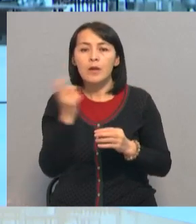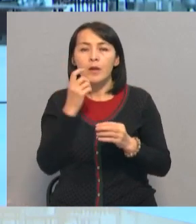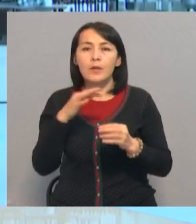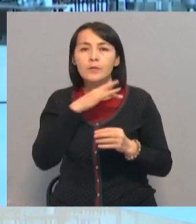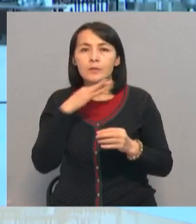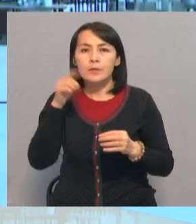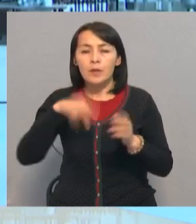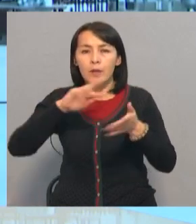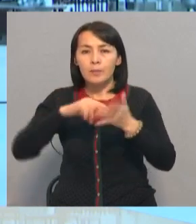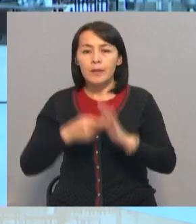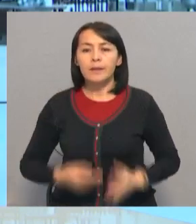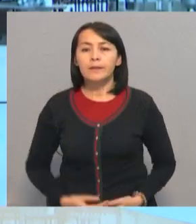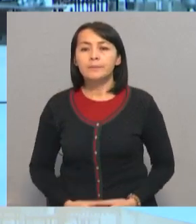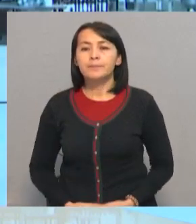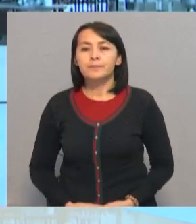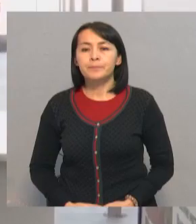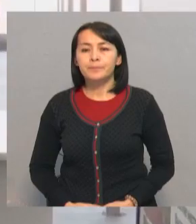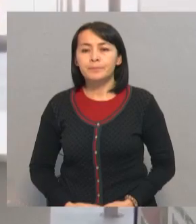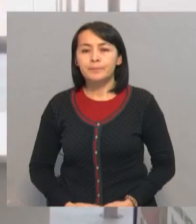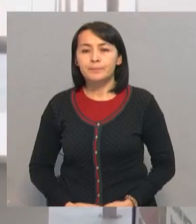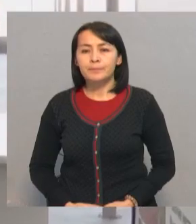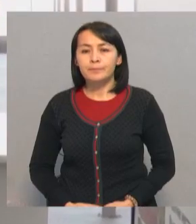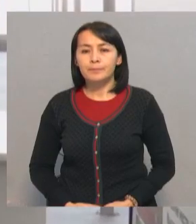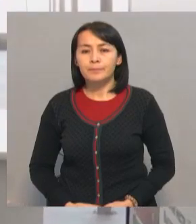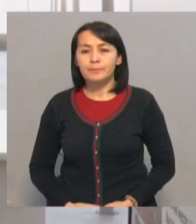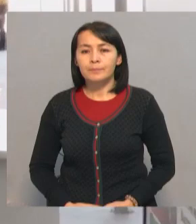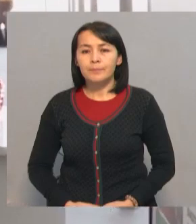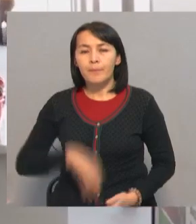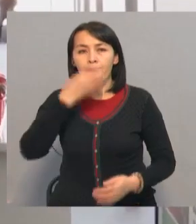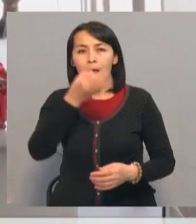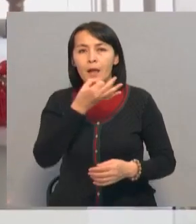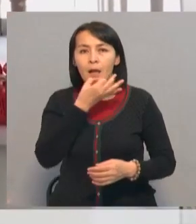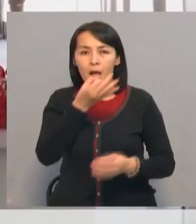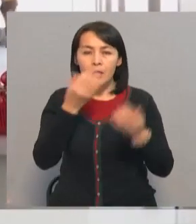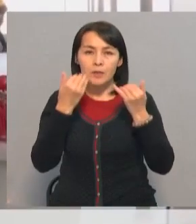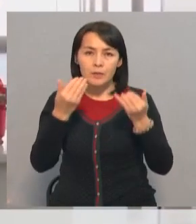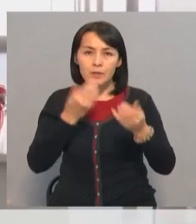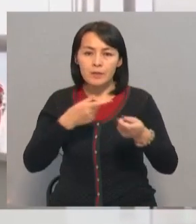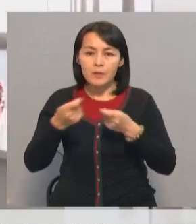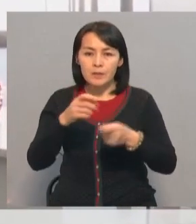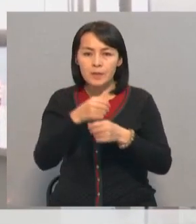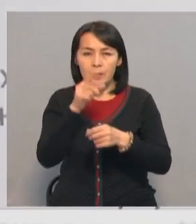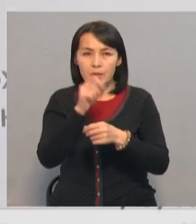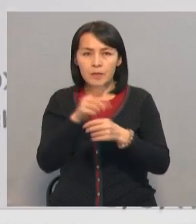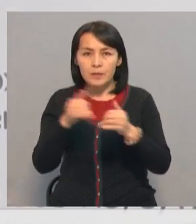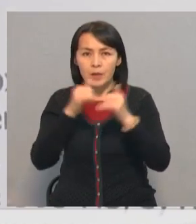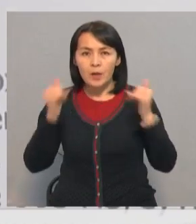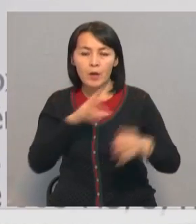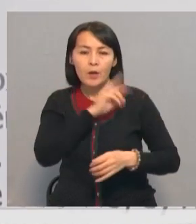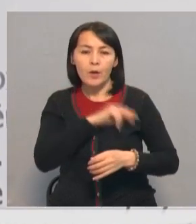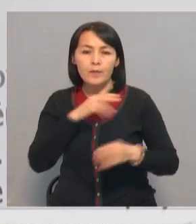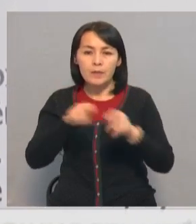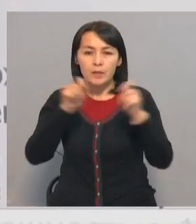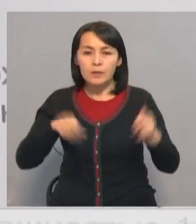увеличени таких проектов ответственному управлению акиму района поручено активизировать работу по